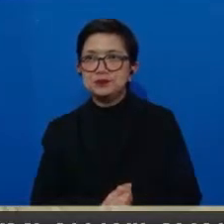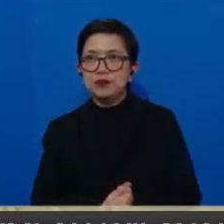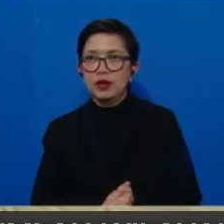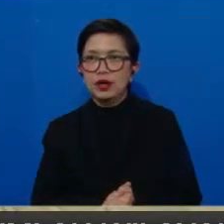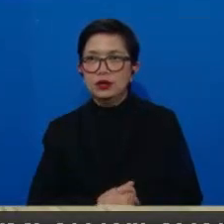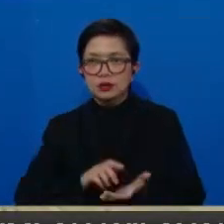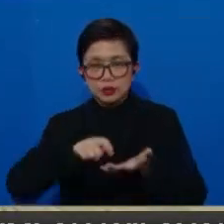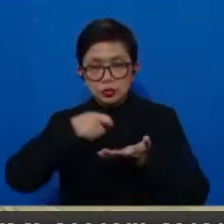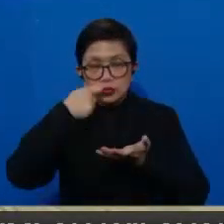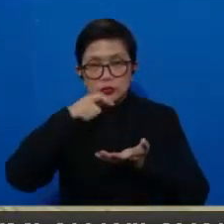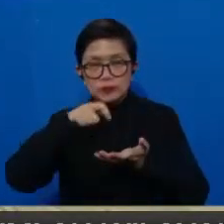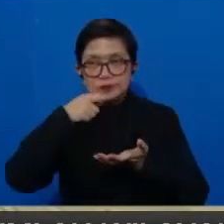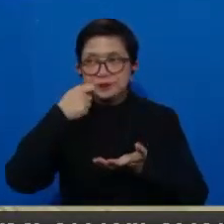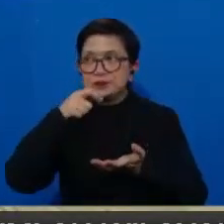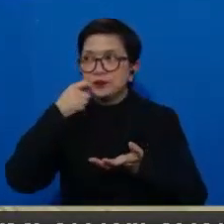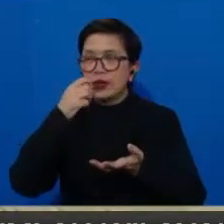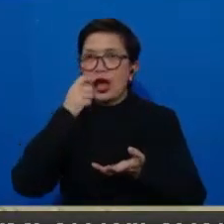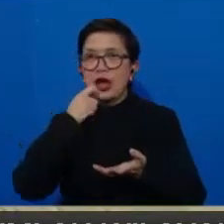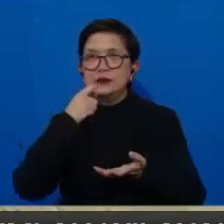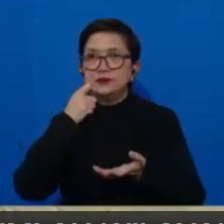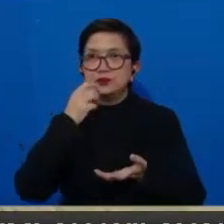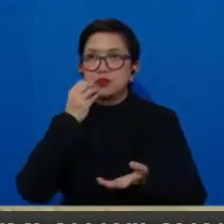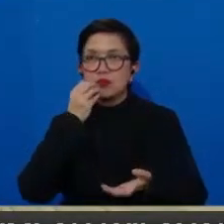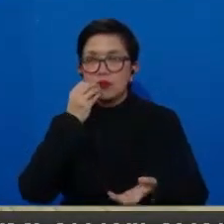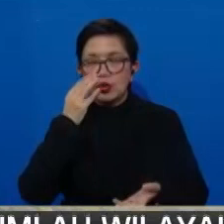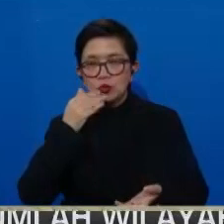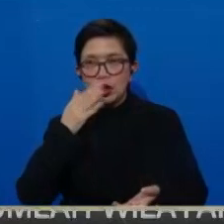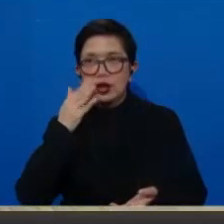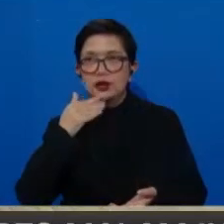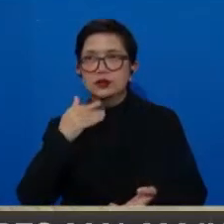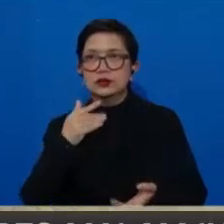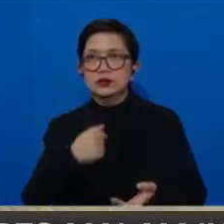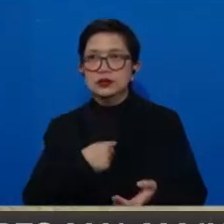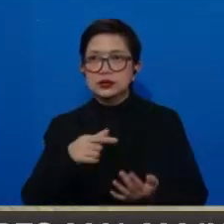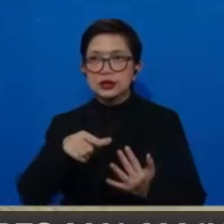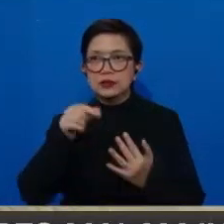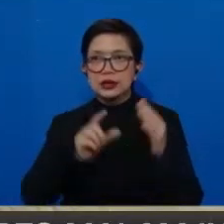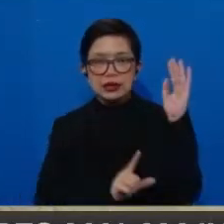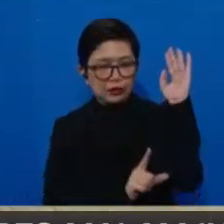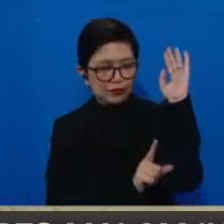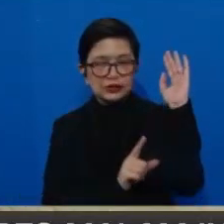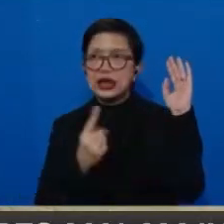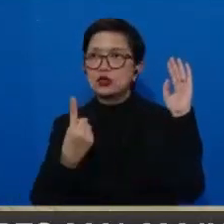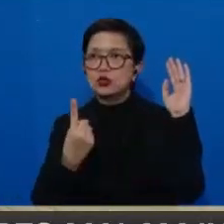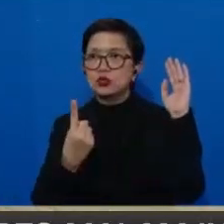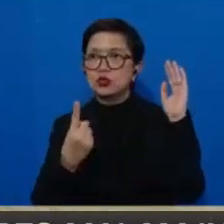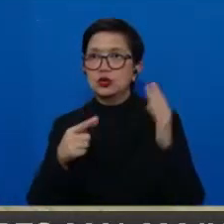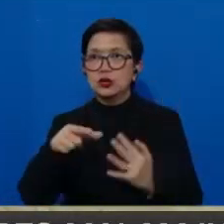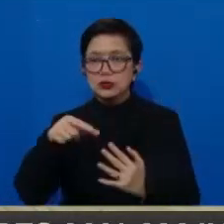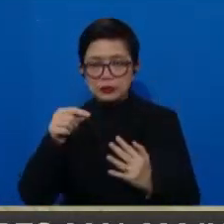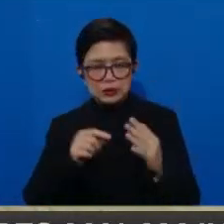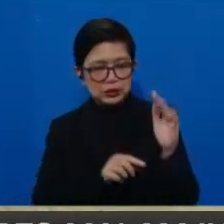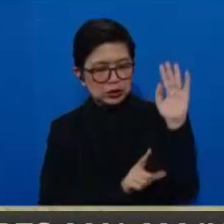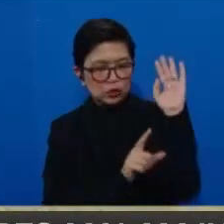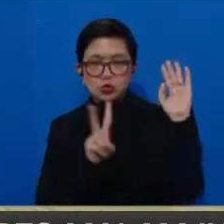Kuahnya benar-benar kental dan pedesnya pas karena tadi milih level 1. Kalau lebih suka pedas, bisa pilih level 2,